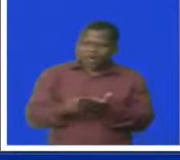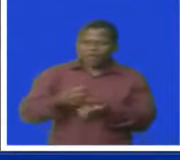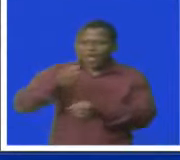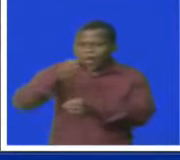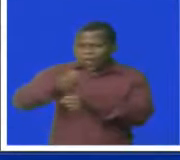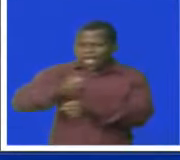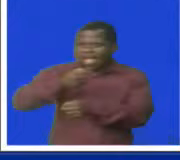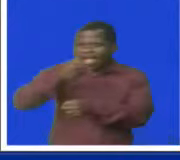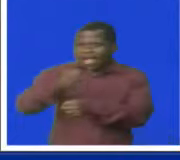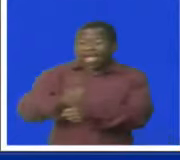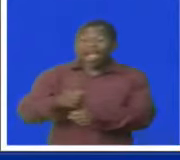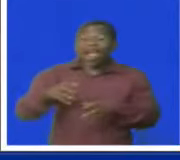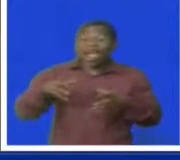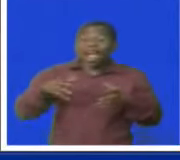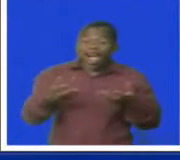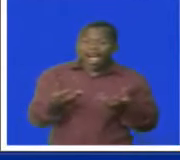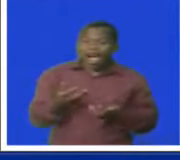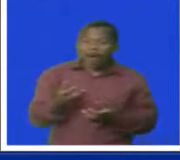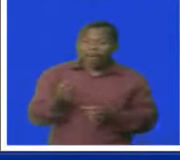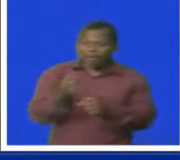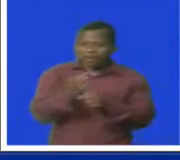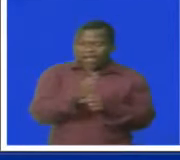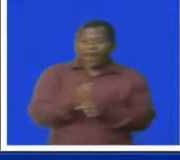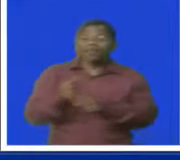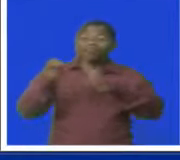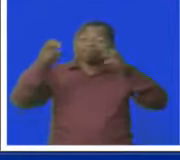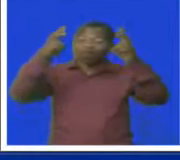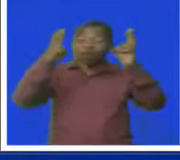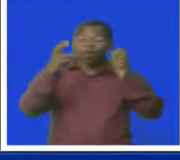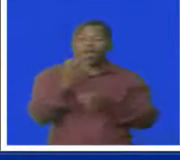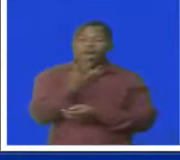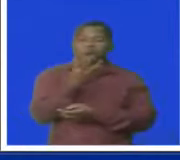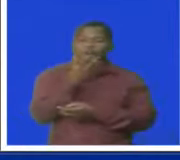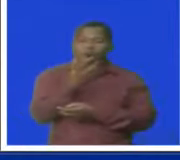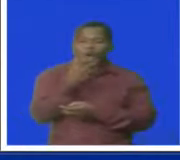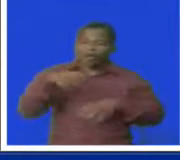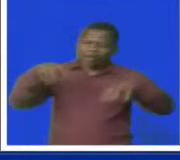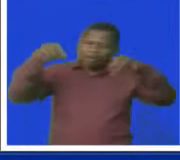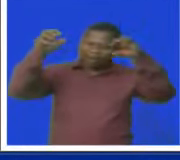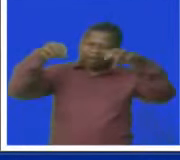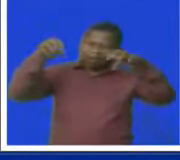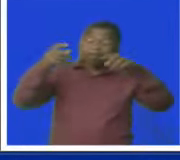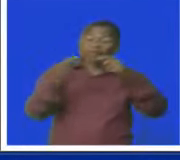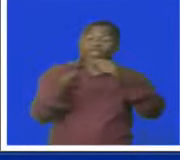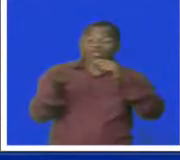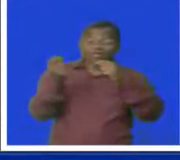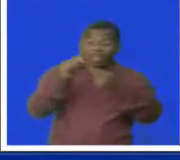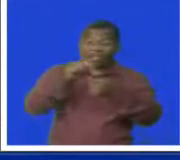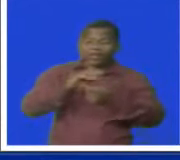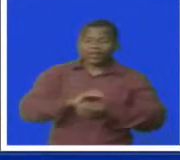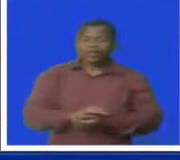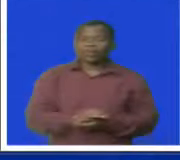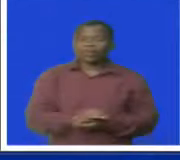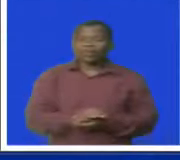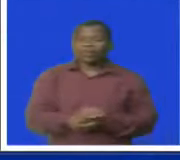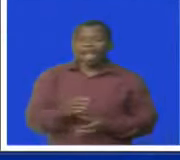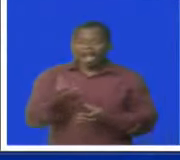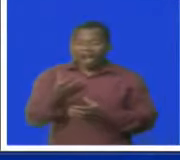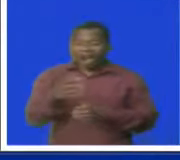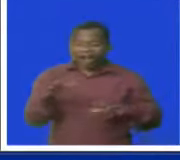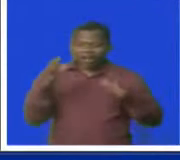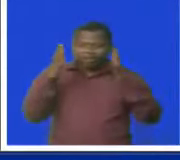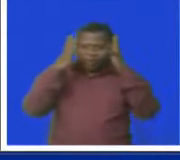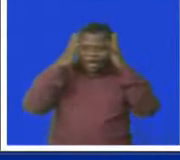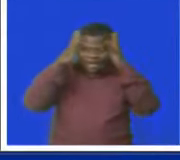selithese tinyathelo letehlukene ekulweni nayo ke lenandzaba lokufaka ikhathi kwakhiwa kweluhla nemigomo leyatiwa